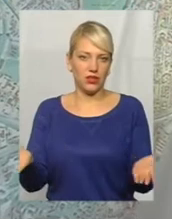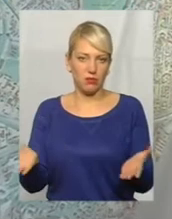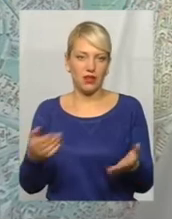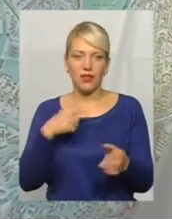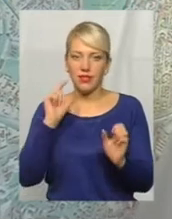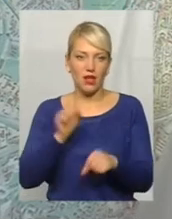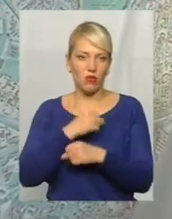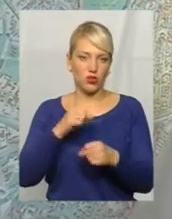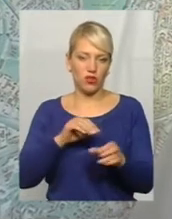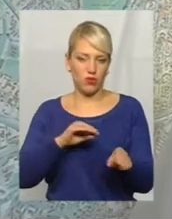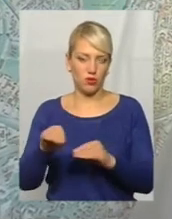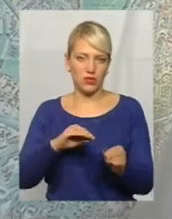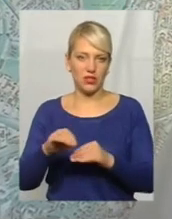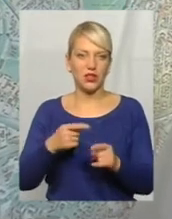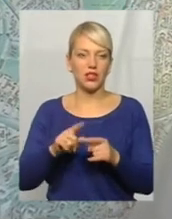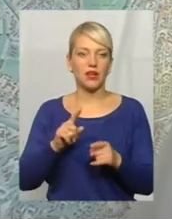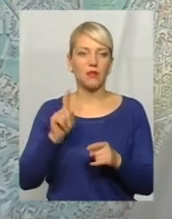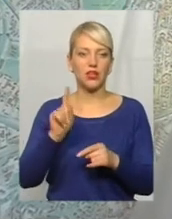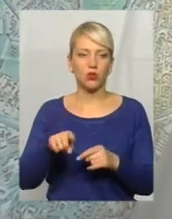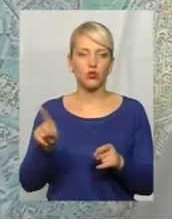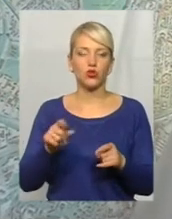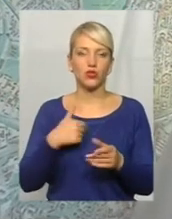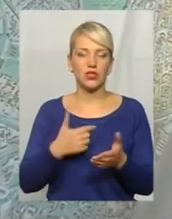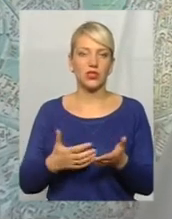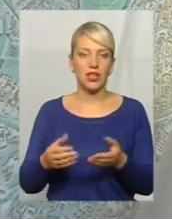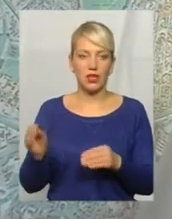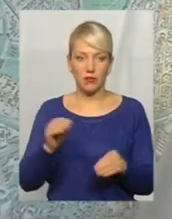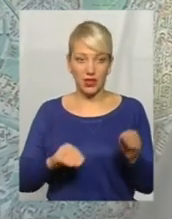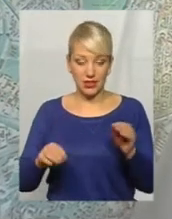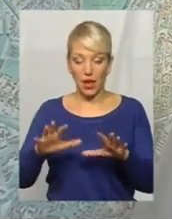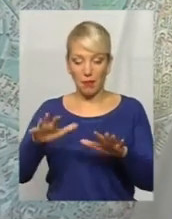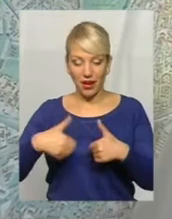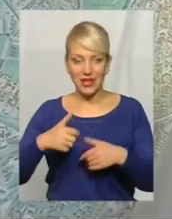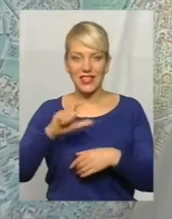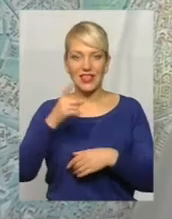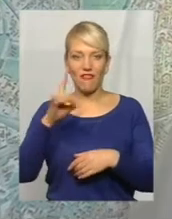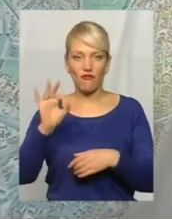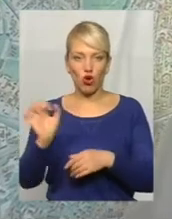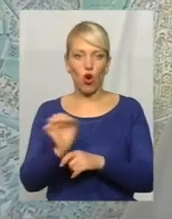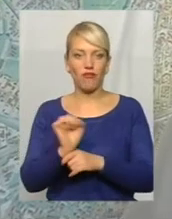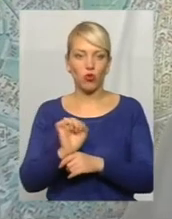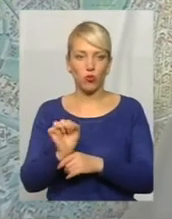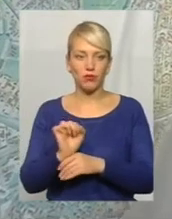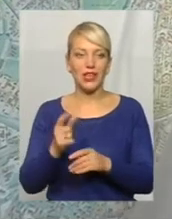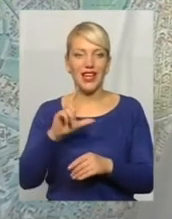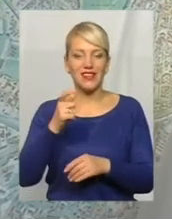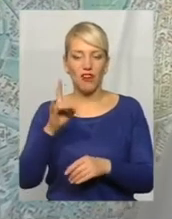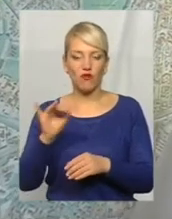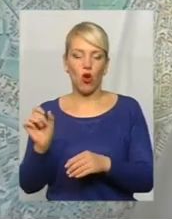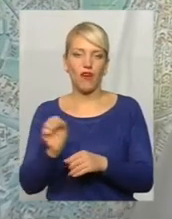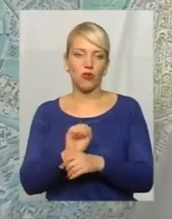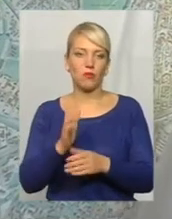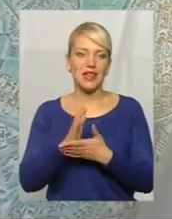навіть незважаючи на те, що в нас збираються ці контейнера євроавтомобілем, і євроавтомобіль має середні